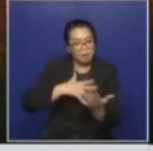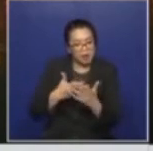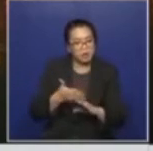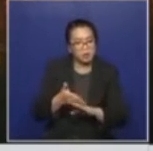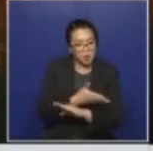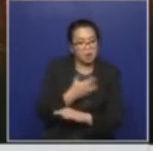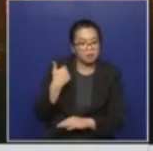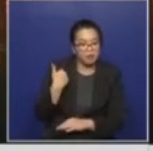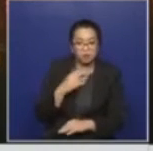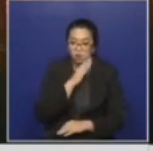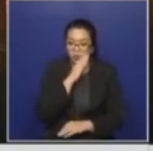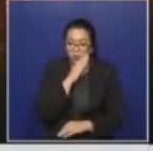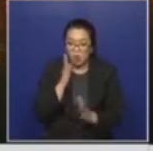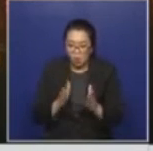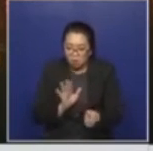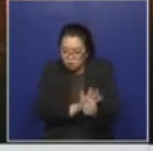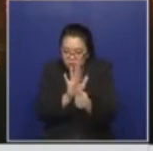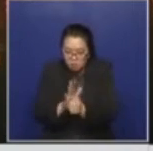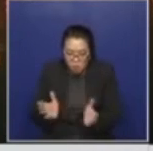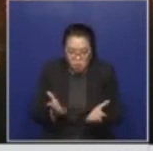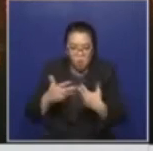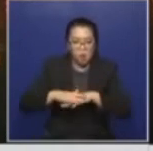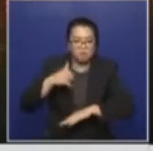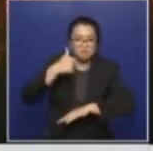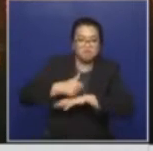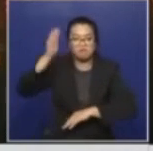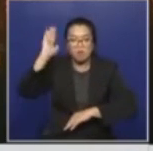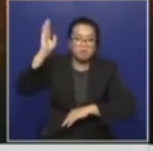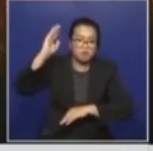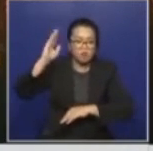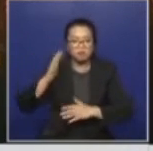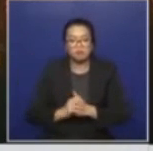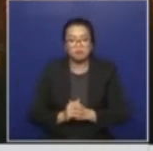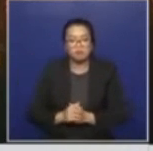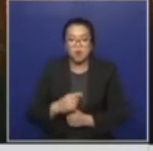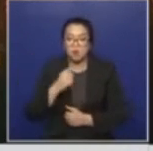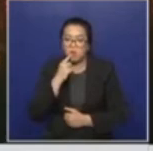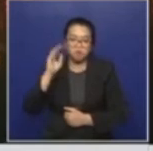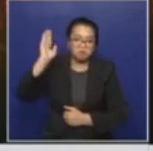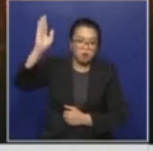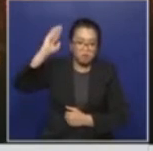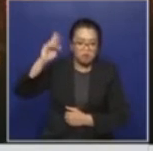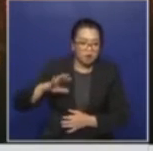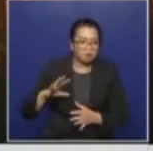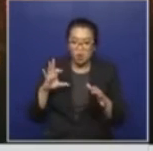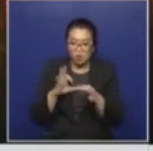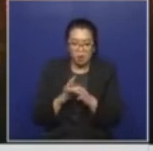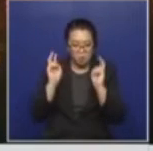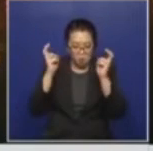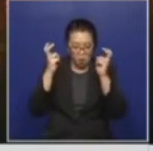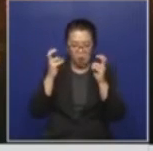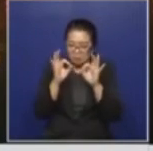เกิดมีมือที่สามหรือคนยั่วยุไปร่วมขึ้นเวทีแล้วกล่าวปราศัยในประเด็นที่เป็นละเอียดอ่